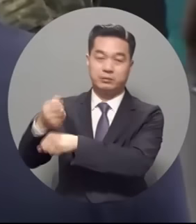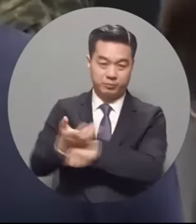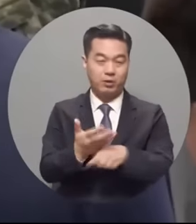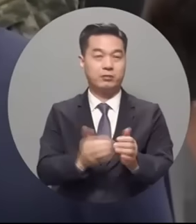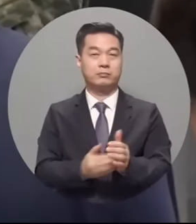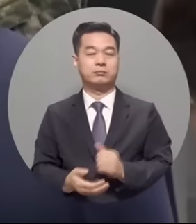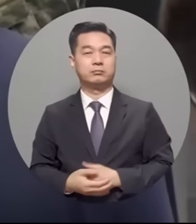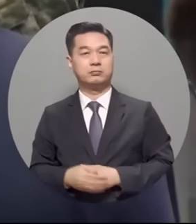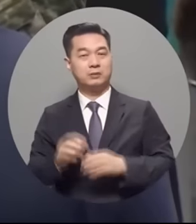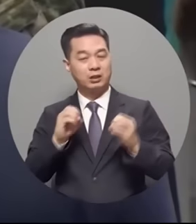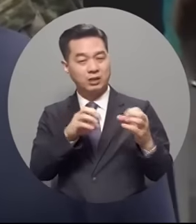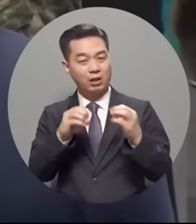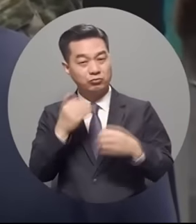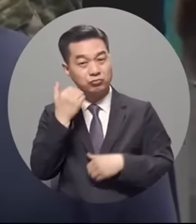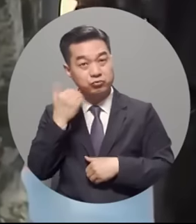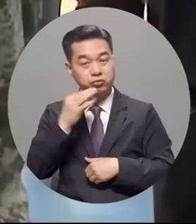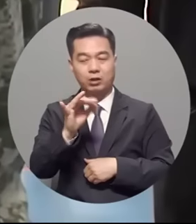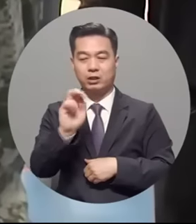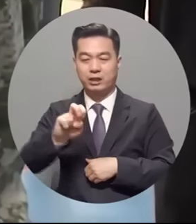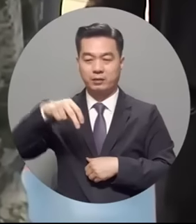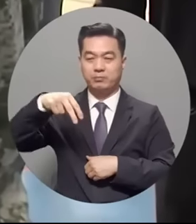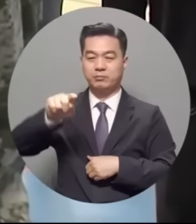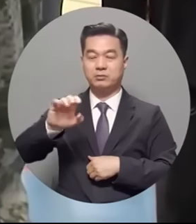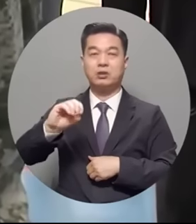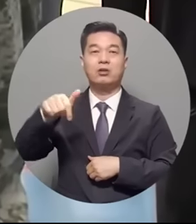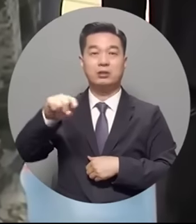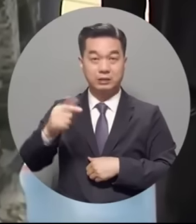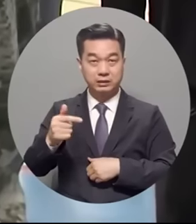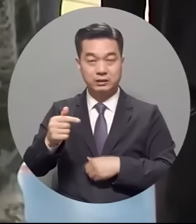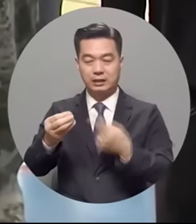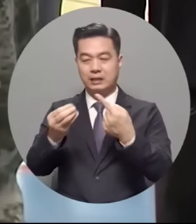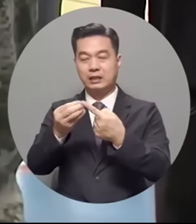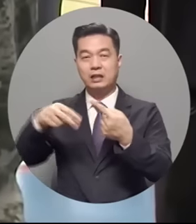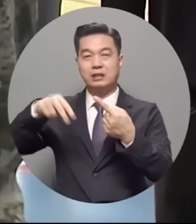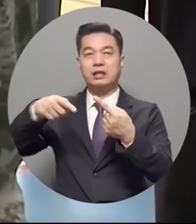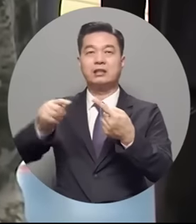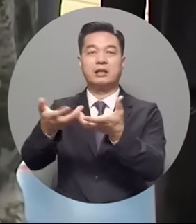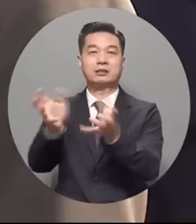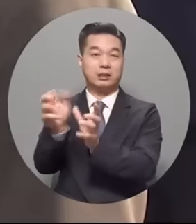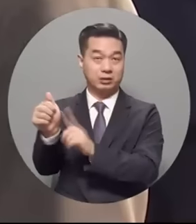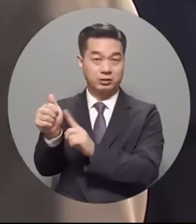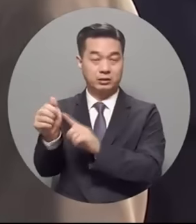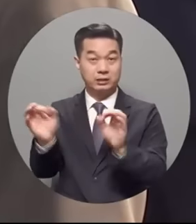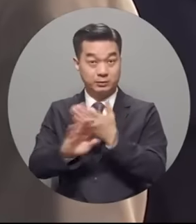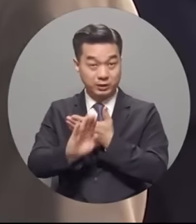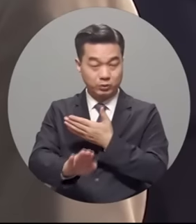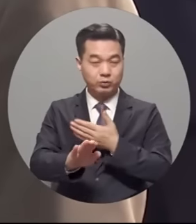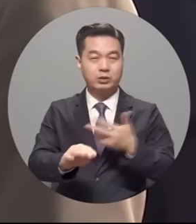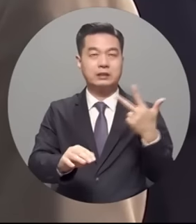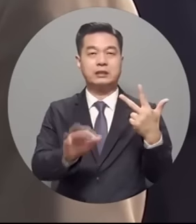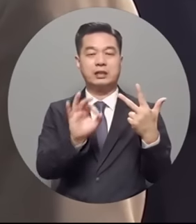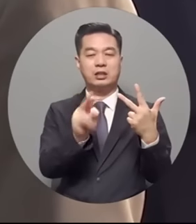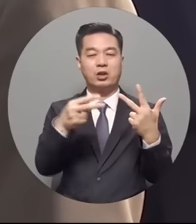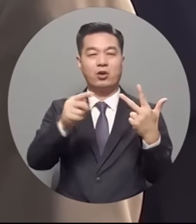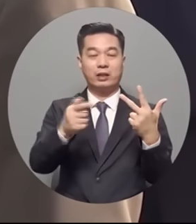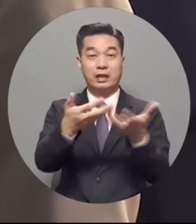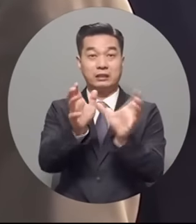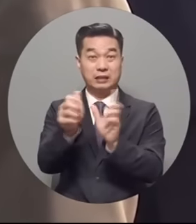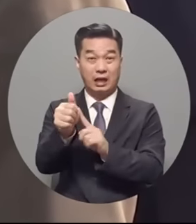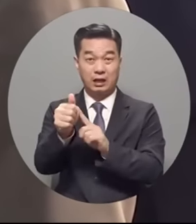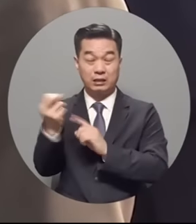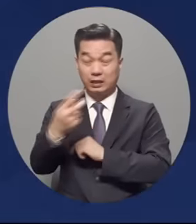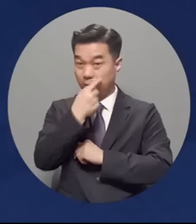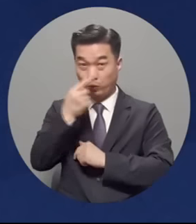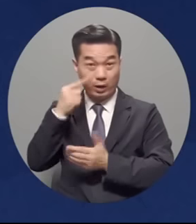거론되는 사단장은 바로 임성근 해병대 제1사단장. 잠시 후 7여단장도 사단장 지시를 재차